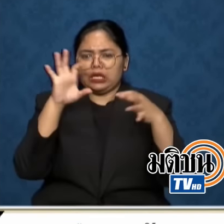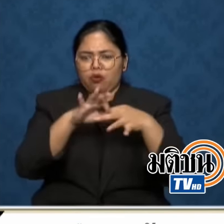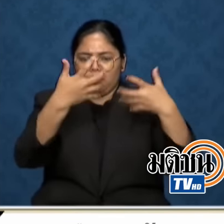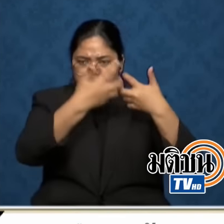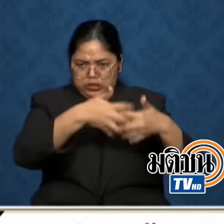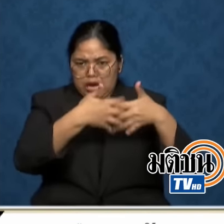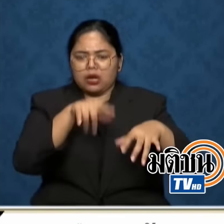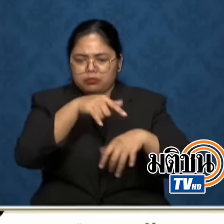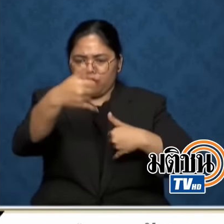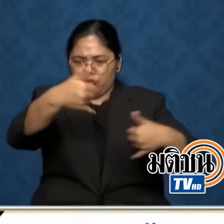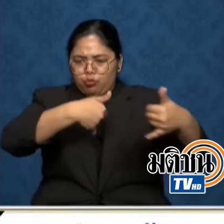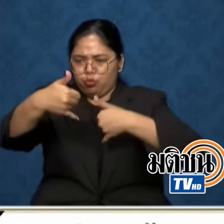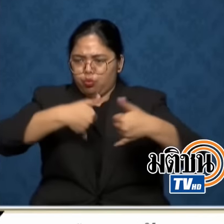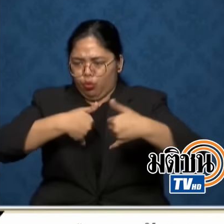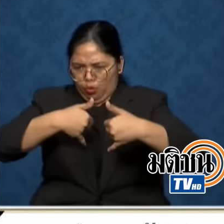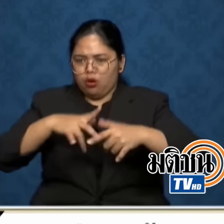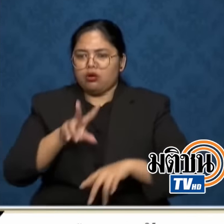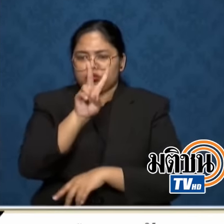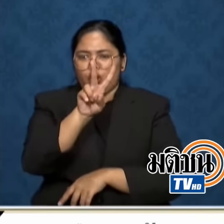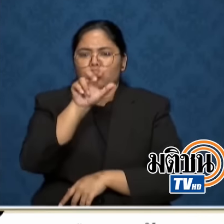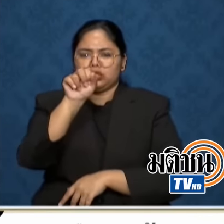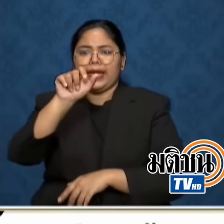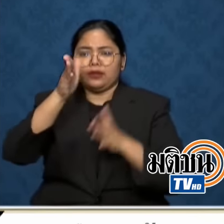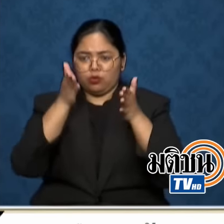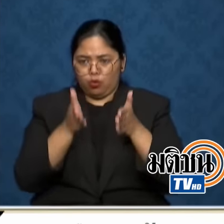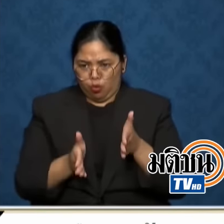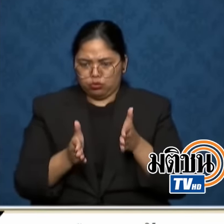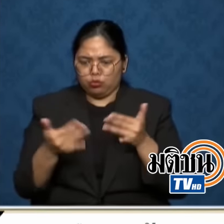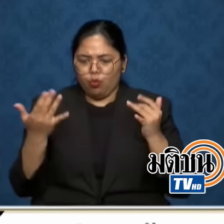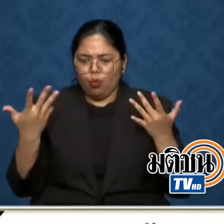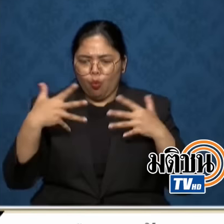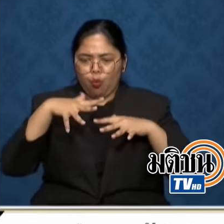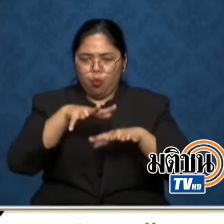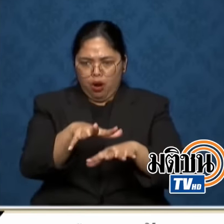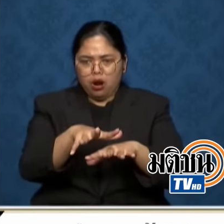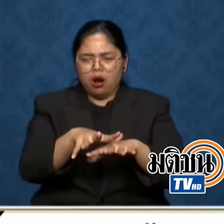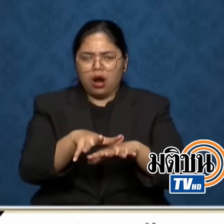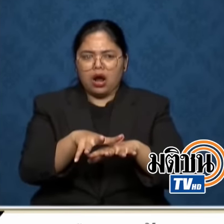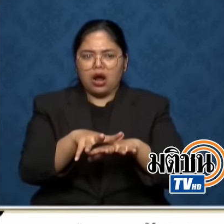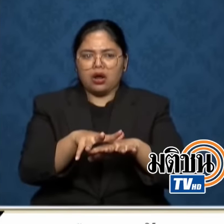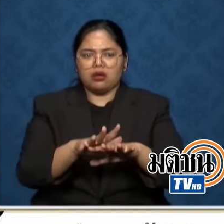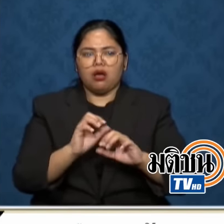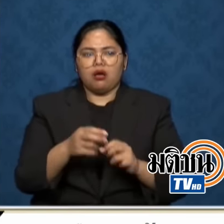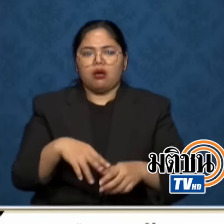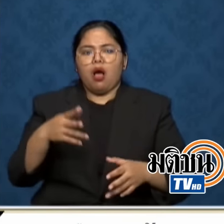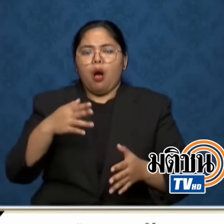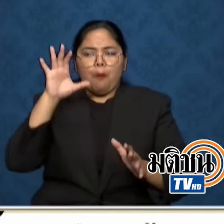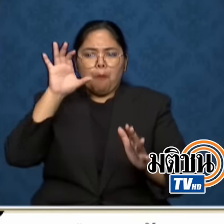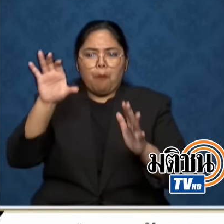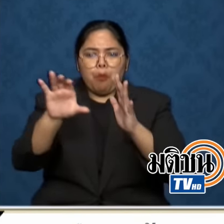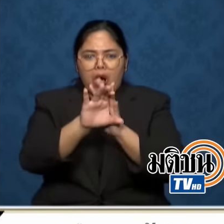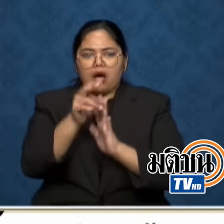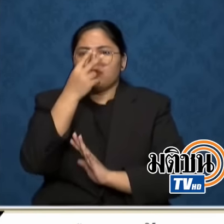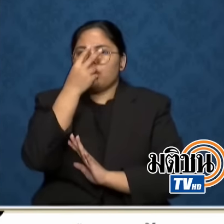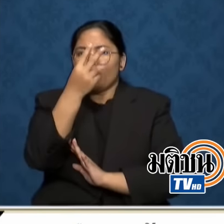ายดีครับผู้เข้าร่วมงาน 200,000 คนครับเนี่ยครับเทสที่สร้างครับท่านประธานเนี่ยภาพเนี้ยคือผม